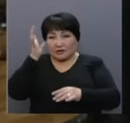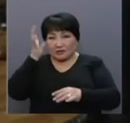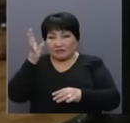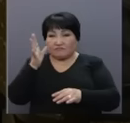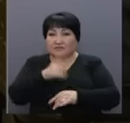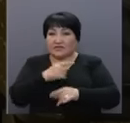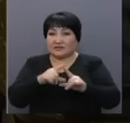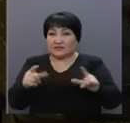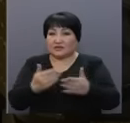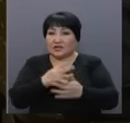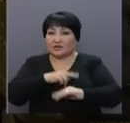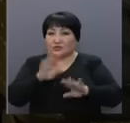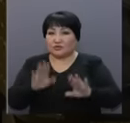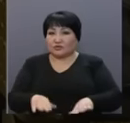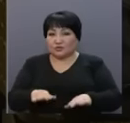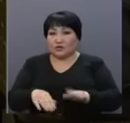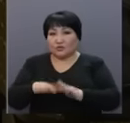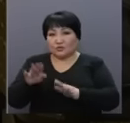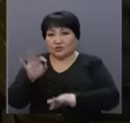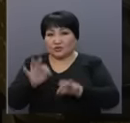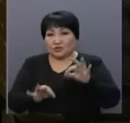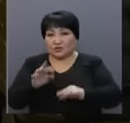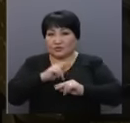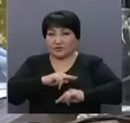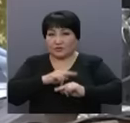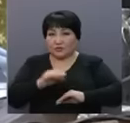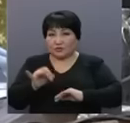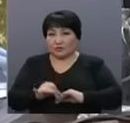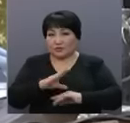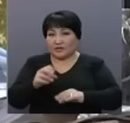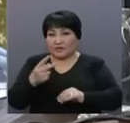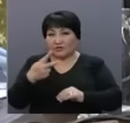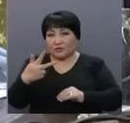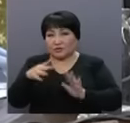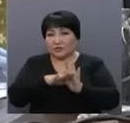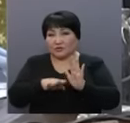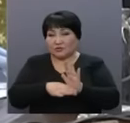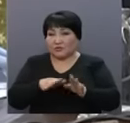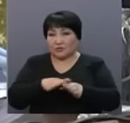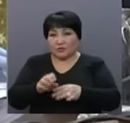орны, жетілдірілген сот жүйесі сынды салалардың барлығы 23 тармаққа толық қамтылған.